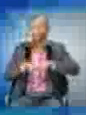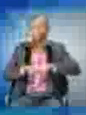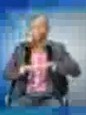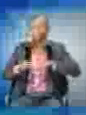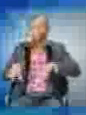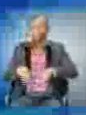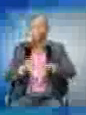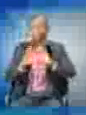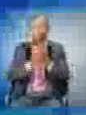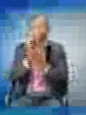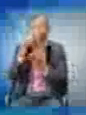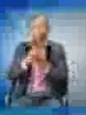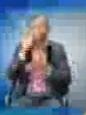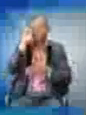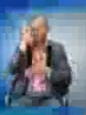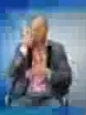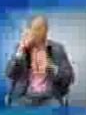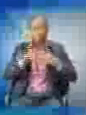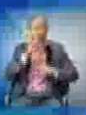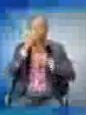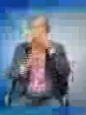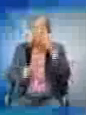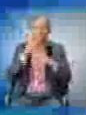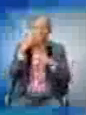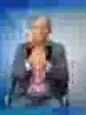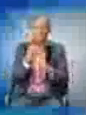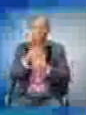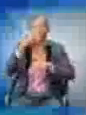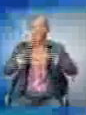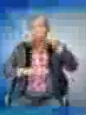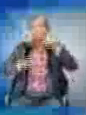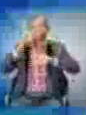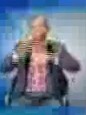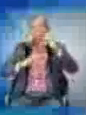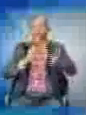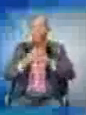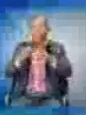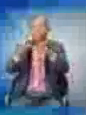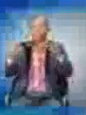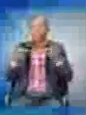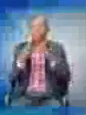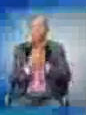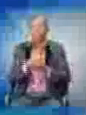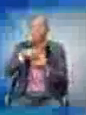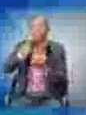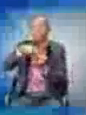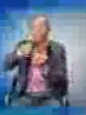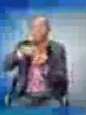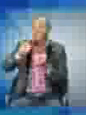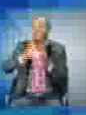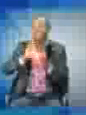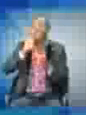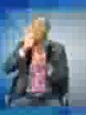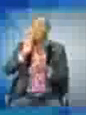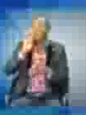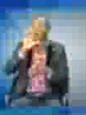de retour, le gouverneur a visité les travaux de construction de la station d'épillage de Boulouo du pont bascule